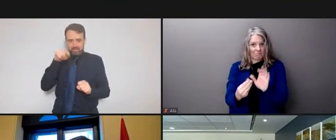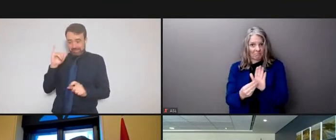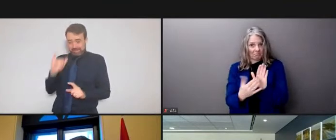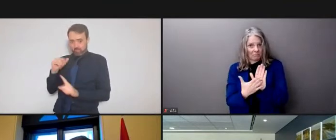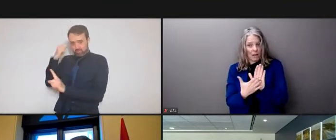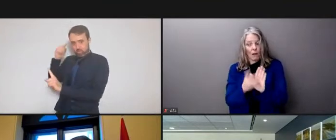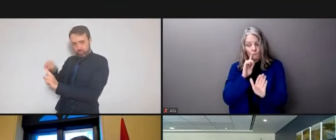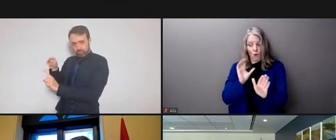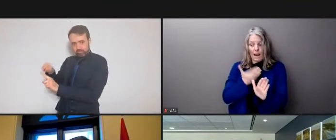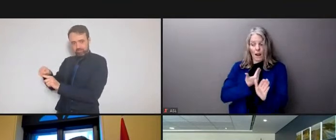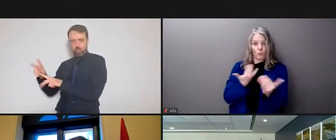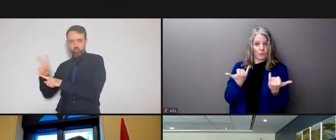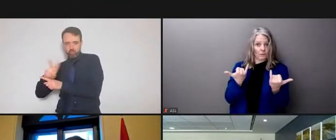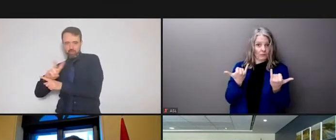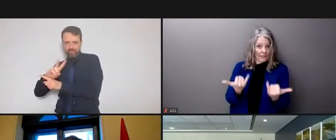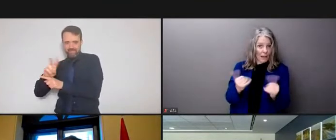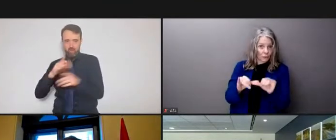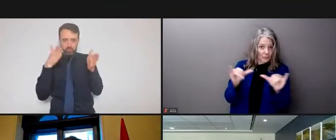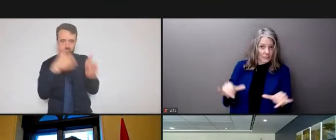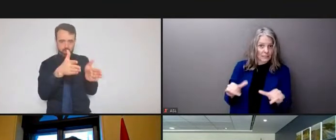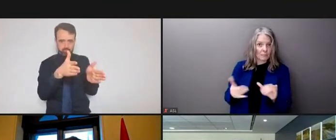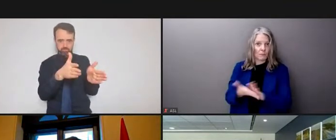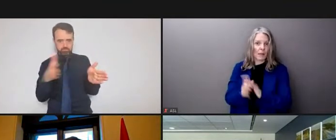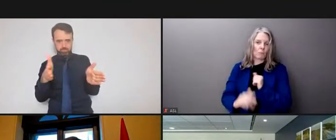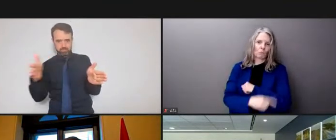supervision financier